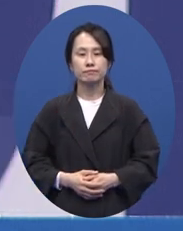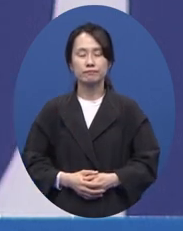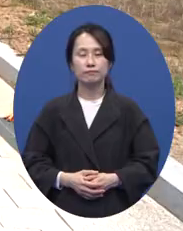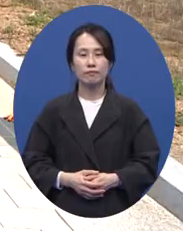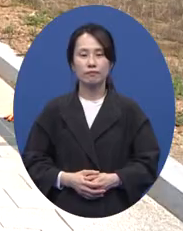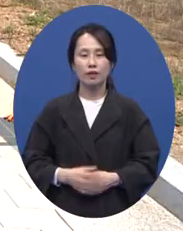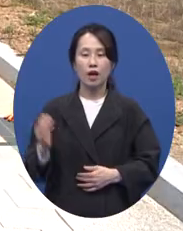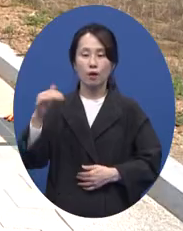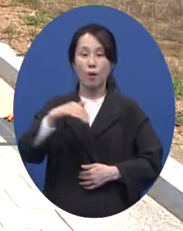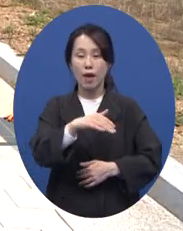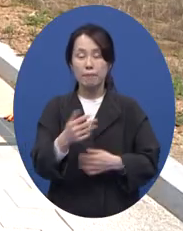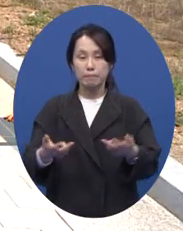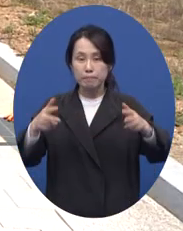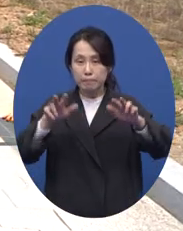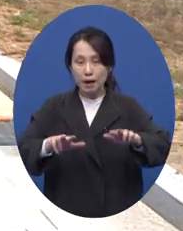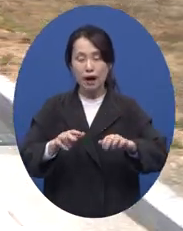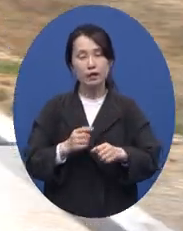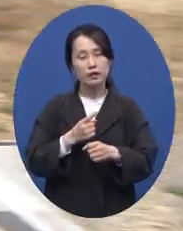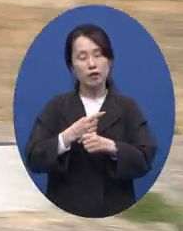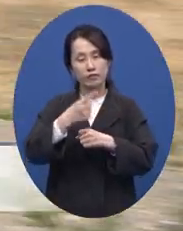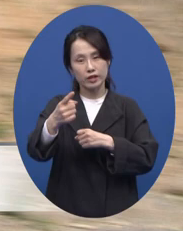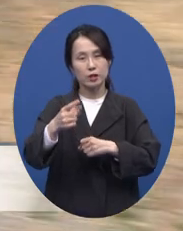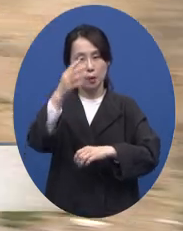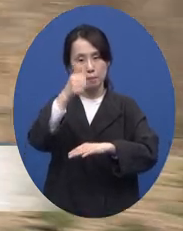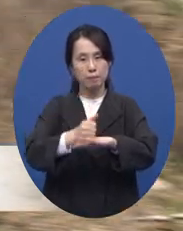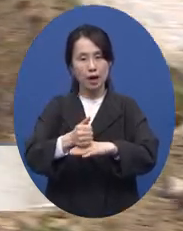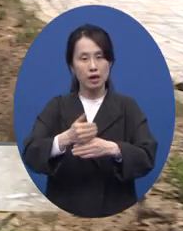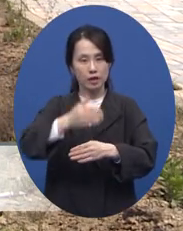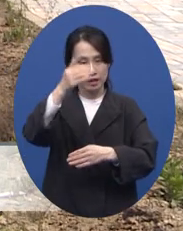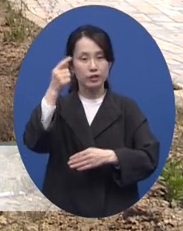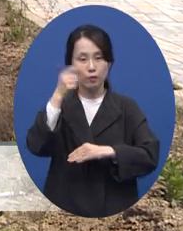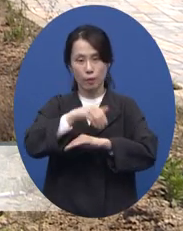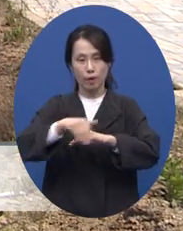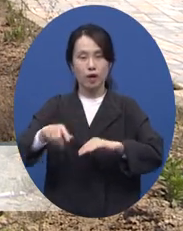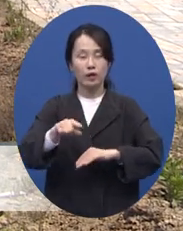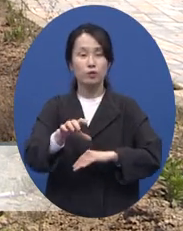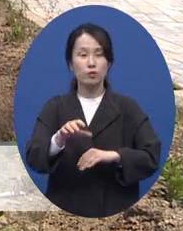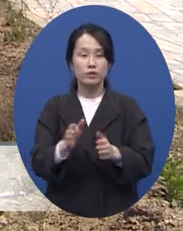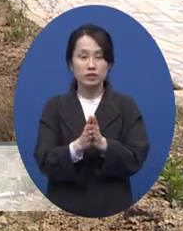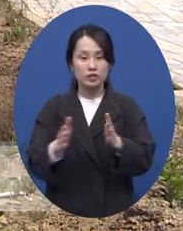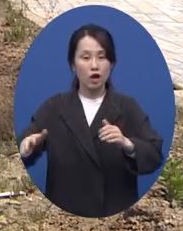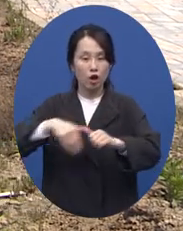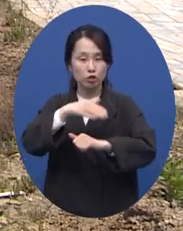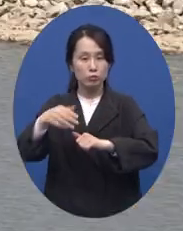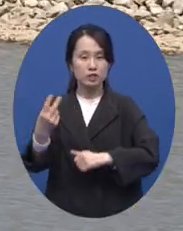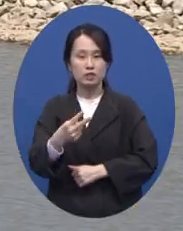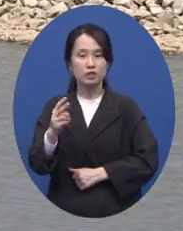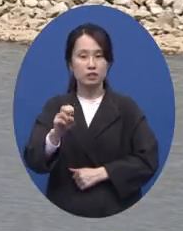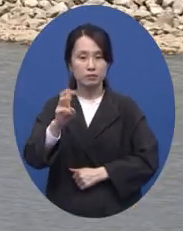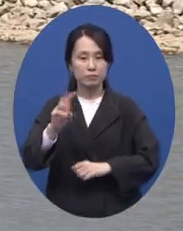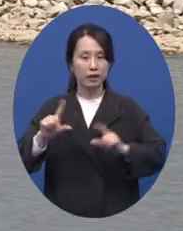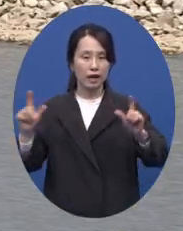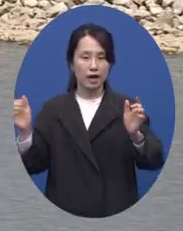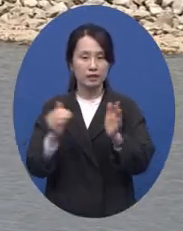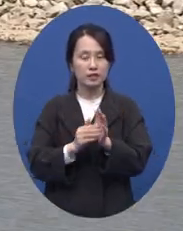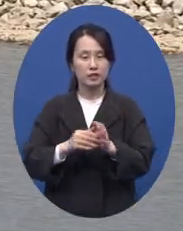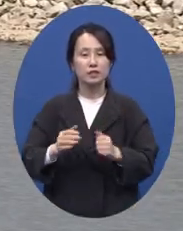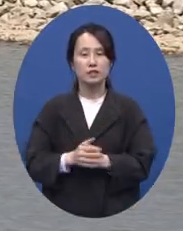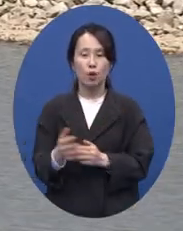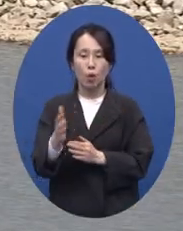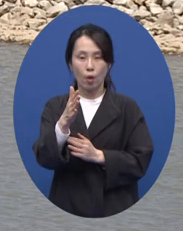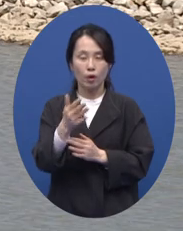습니다 웨이브 파크는 이르면 내년 말 문을 엽니다 이곳을 시작으로 주변엔 오는 2023년까지